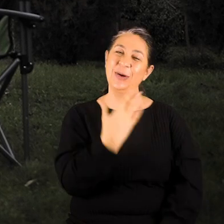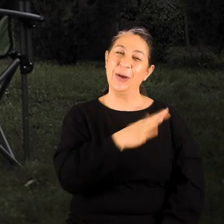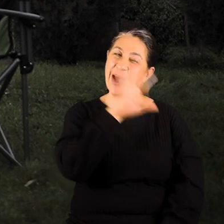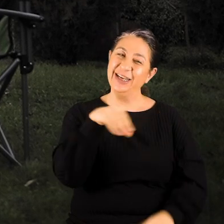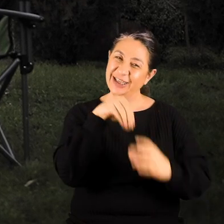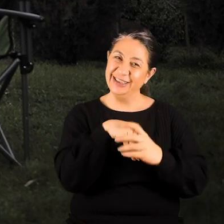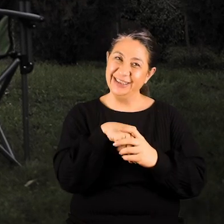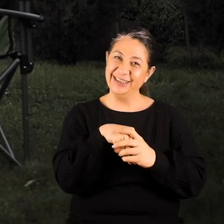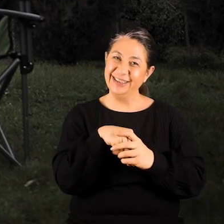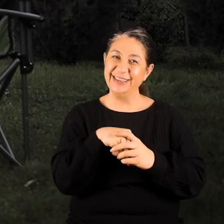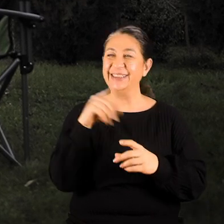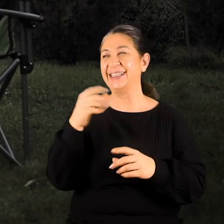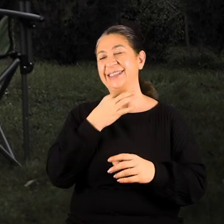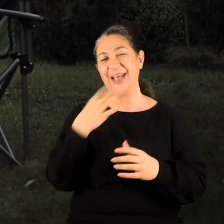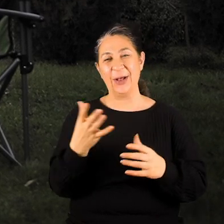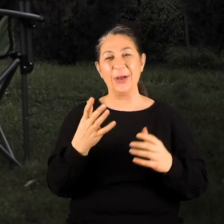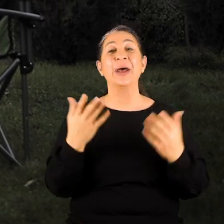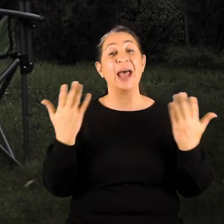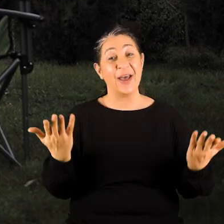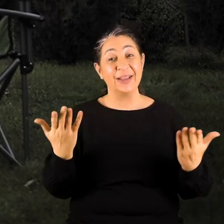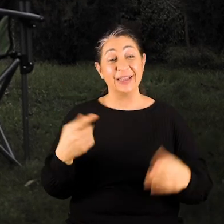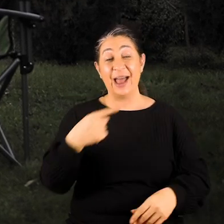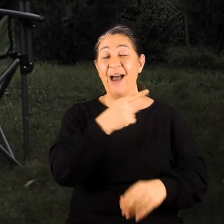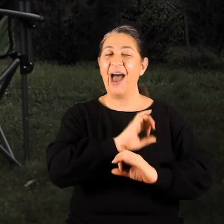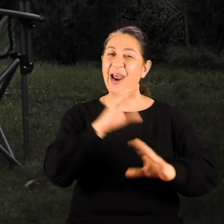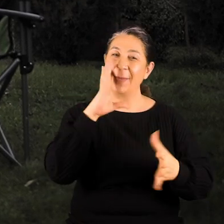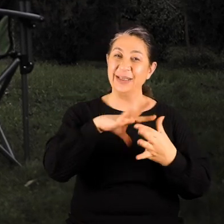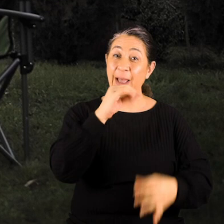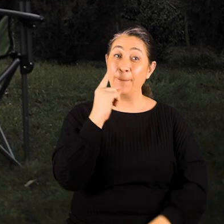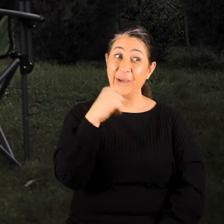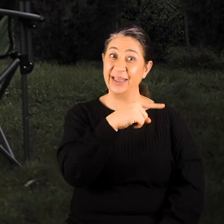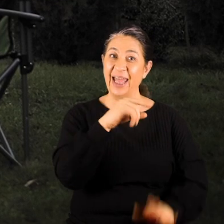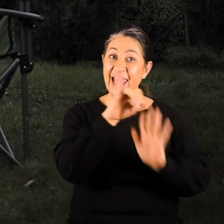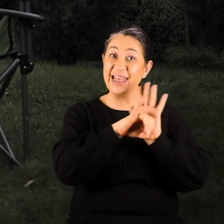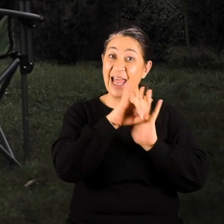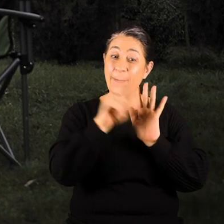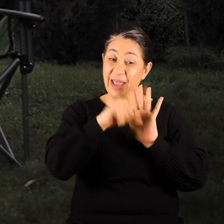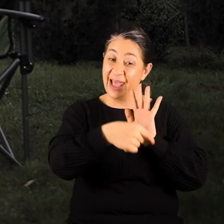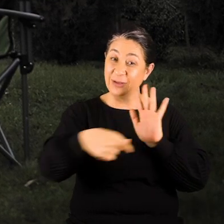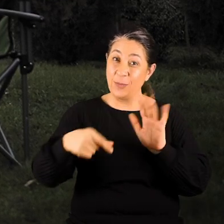ederim her ben şey için. Ben de teşekkür ederim. Sen de sağ olsun. Görüşürüz. Evet. Harika bir insan. Bakın Instagram'ını bir daha